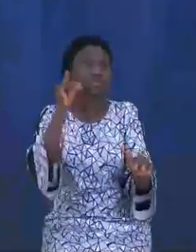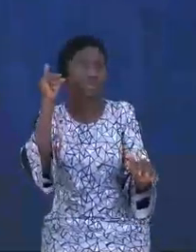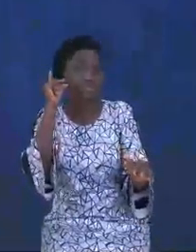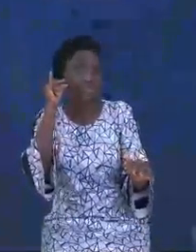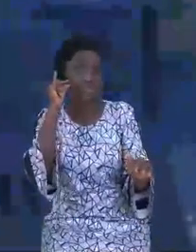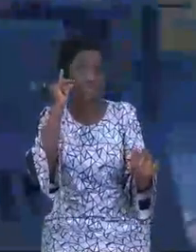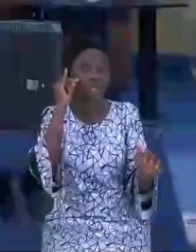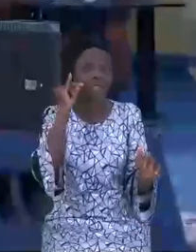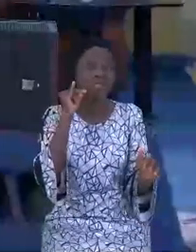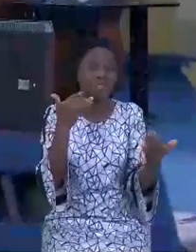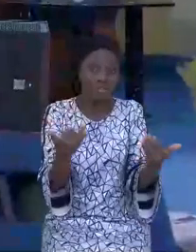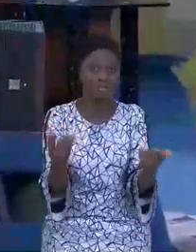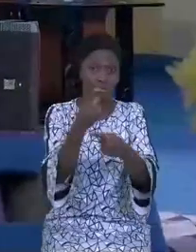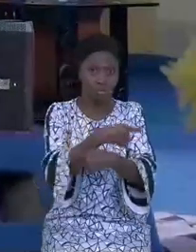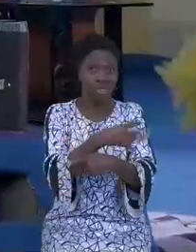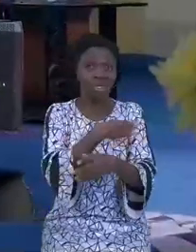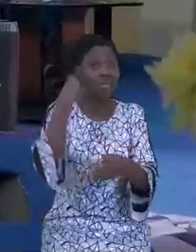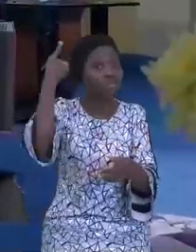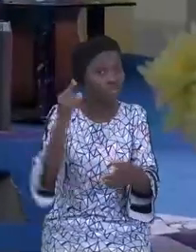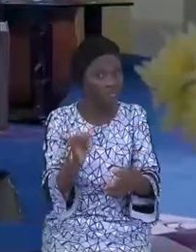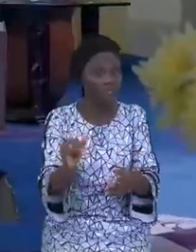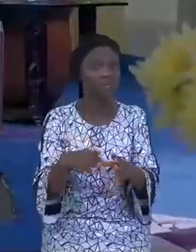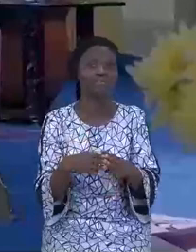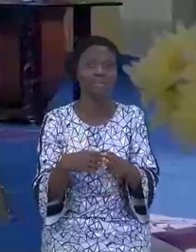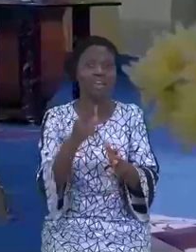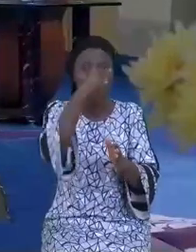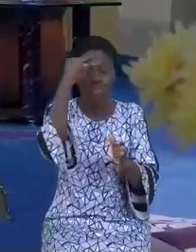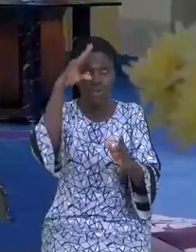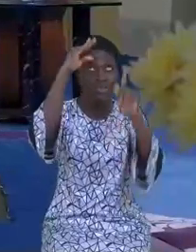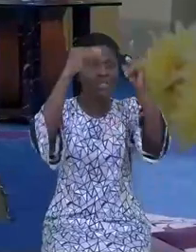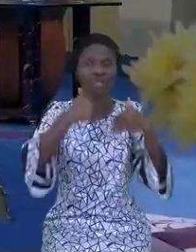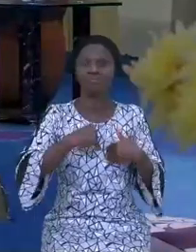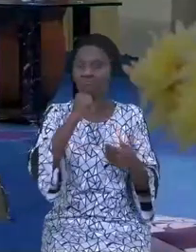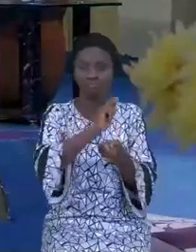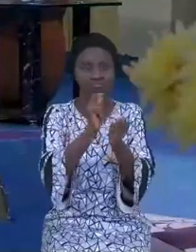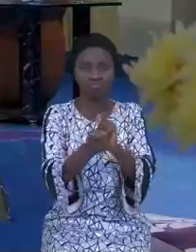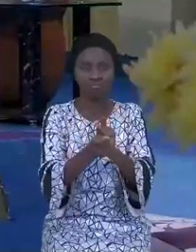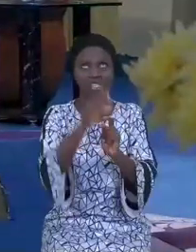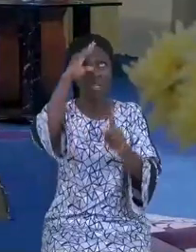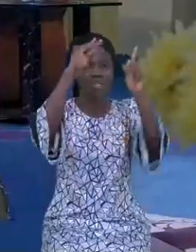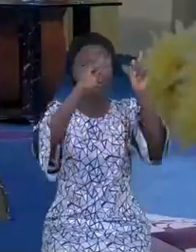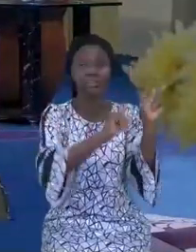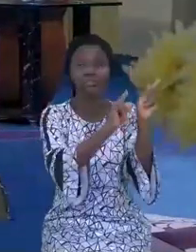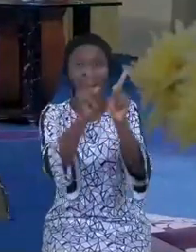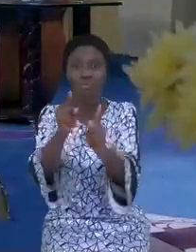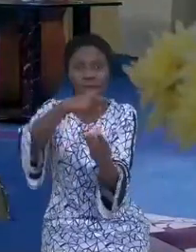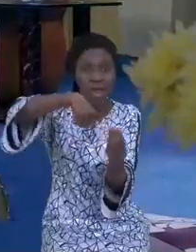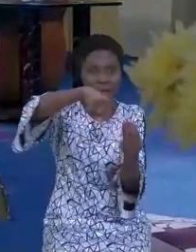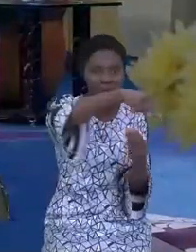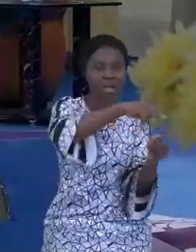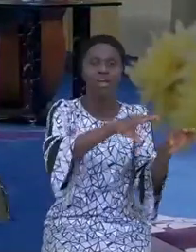Aujourd'hui, pour toujours, parce qu'il n'a pas changé, il allait